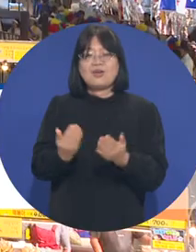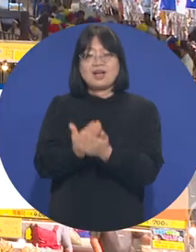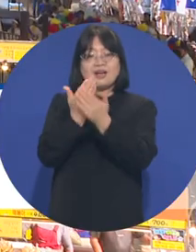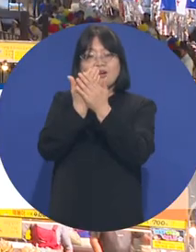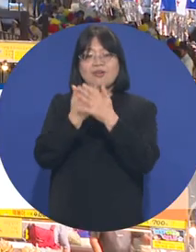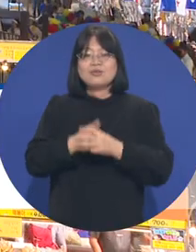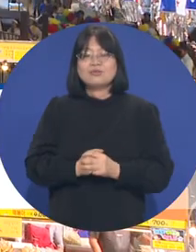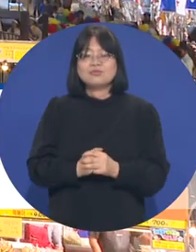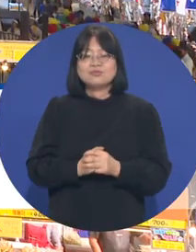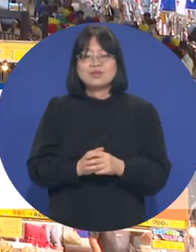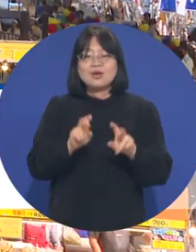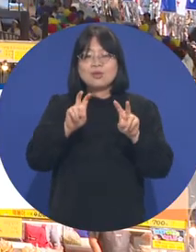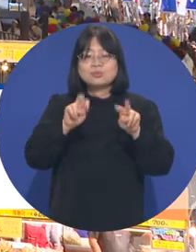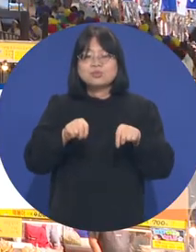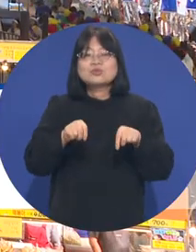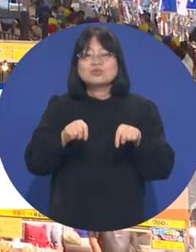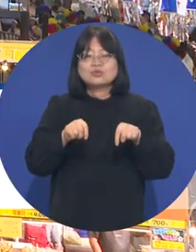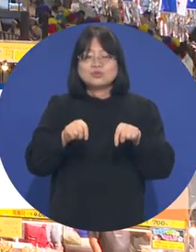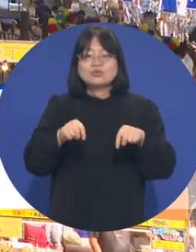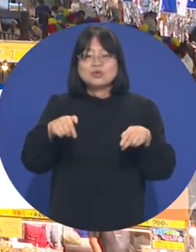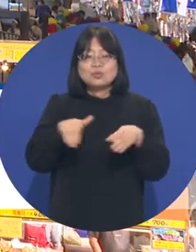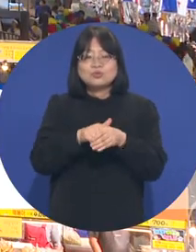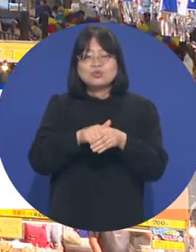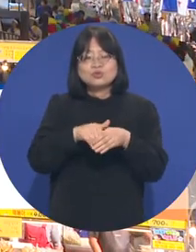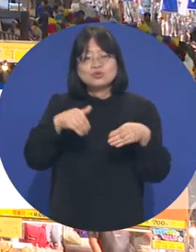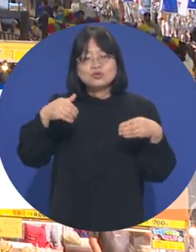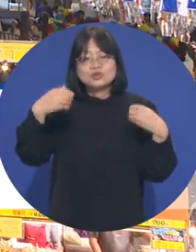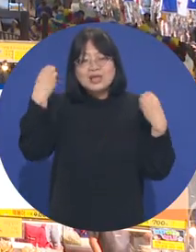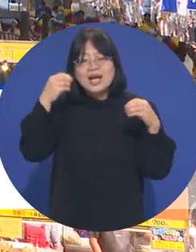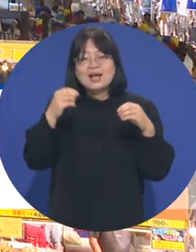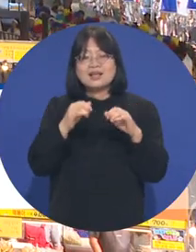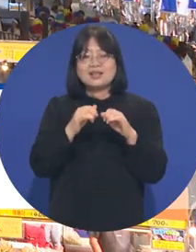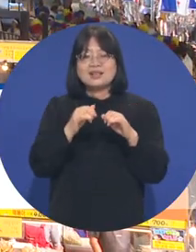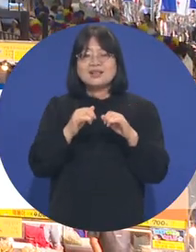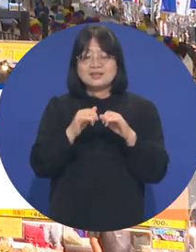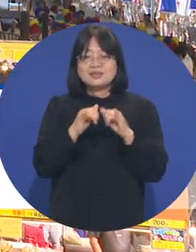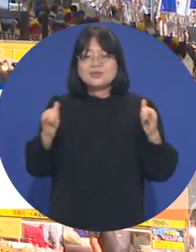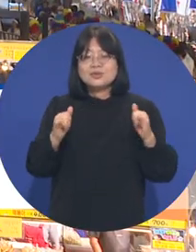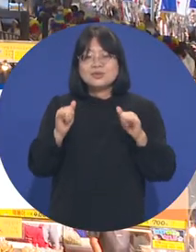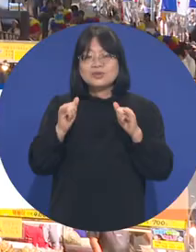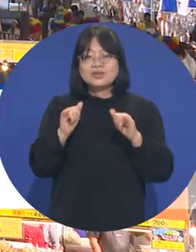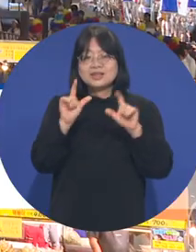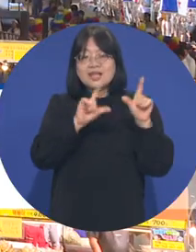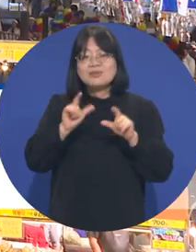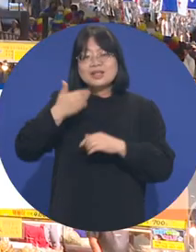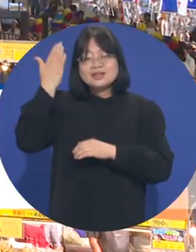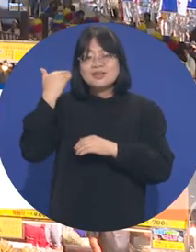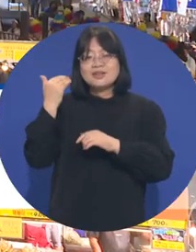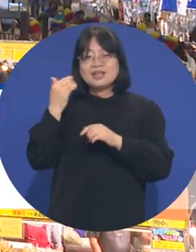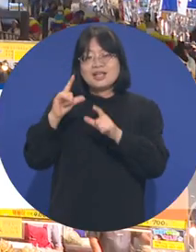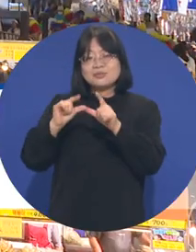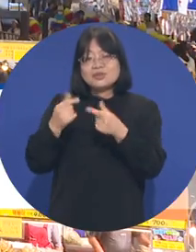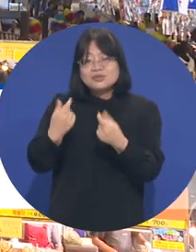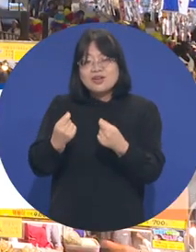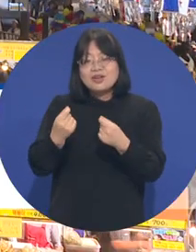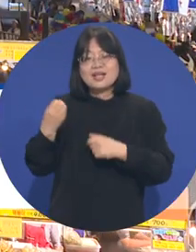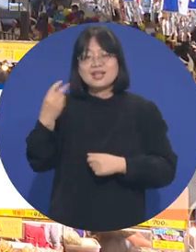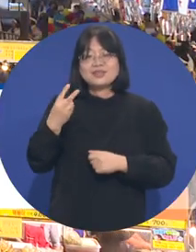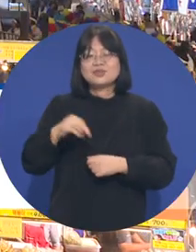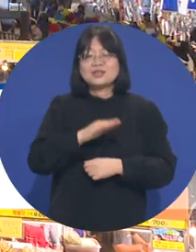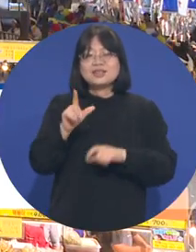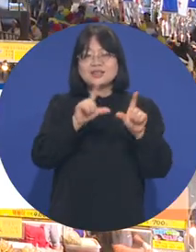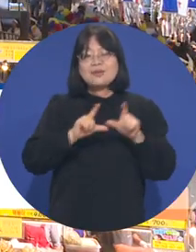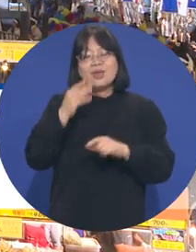전통시장도 활성화되고 또 무형문화재들도 삶의 예전에 일부였던 것처럼 다시 우리들